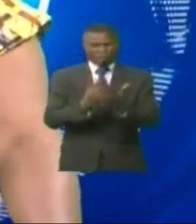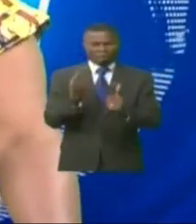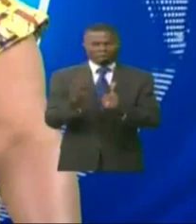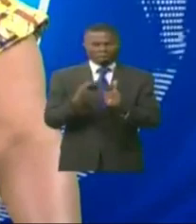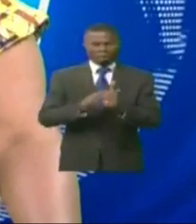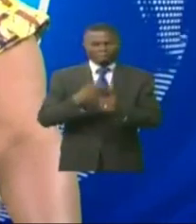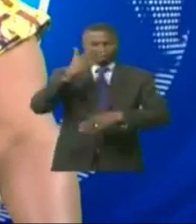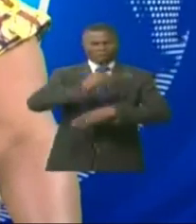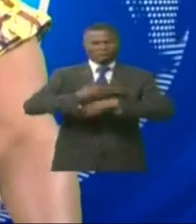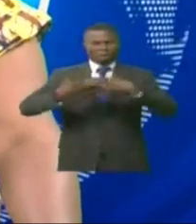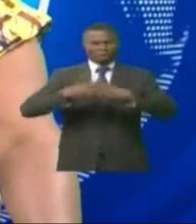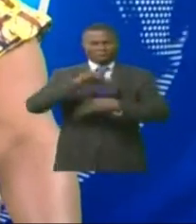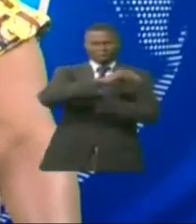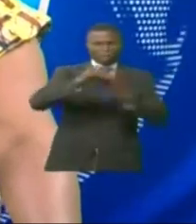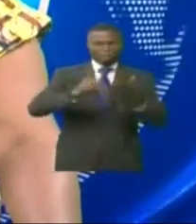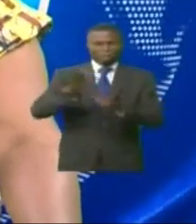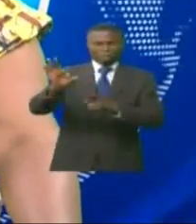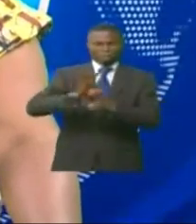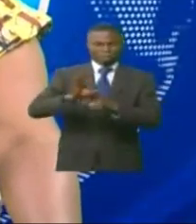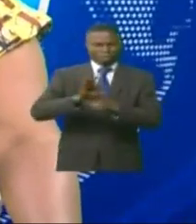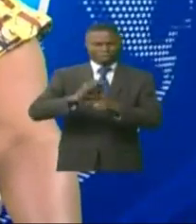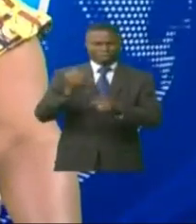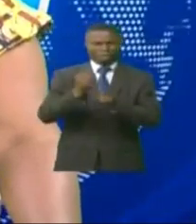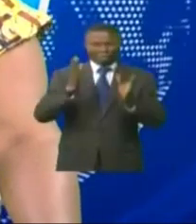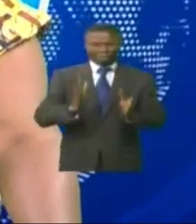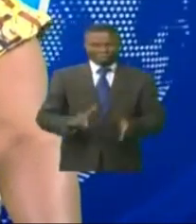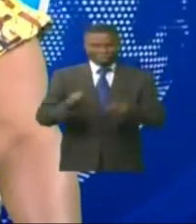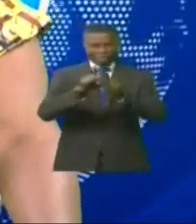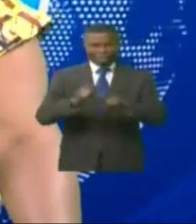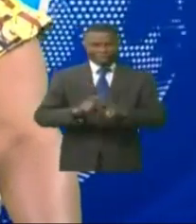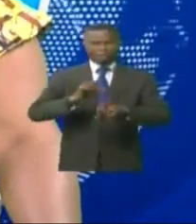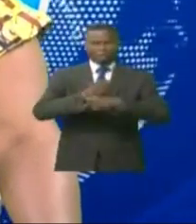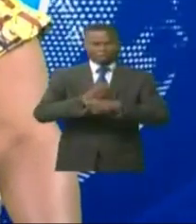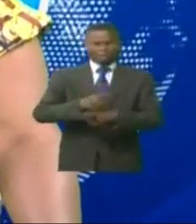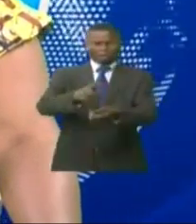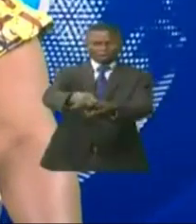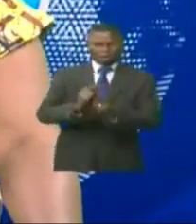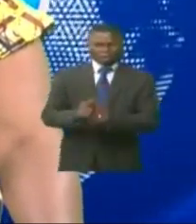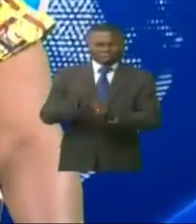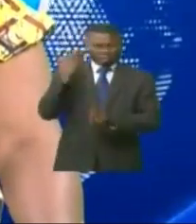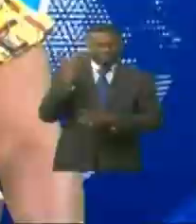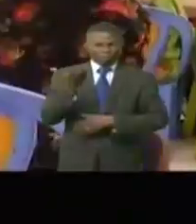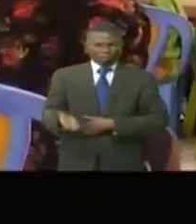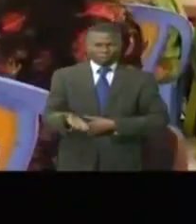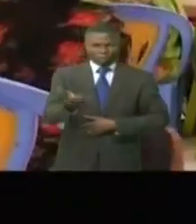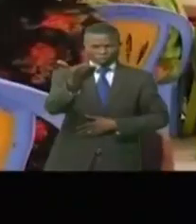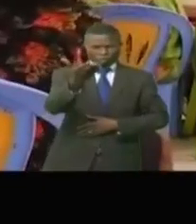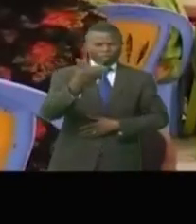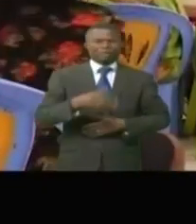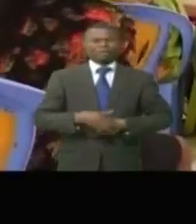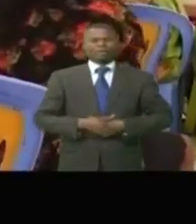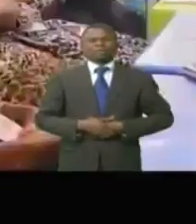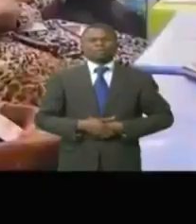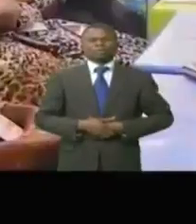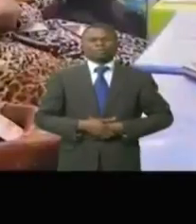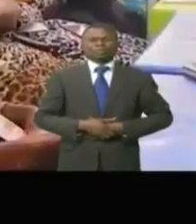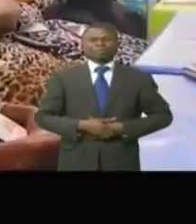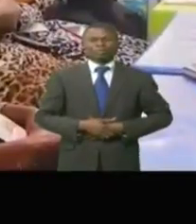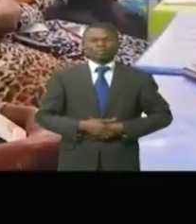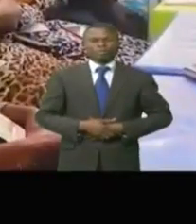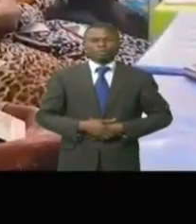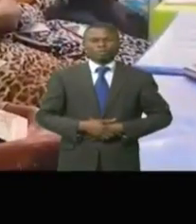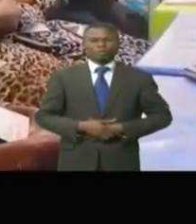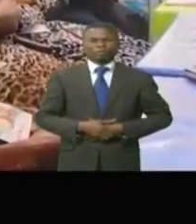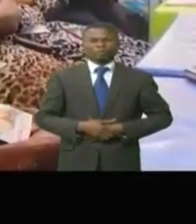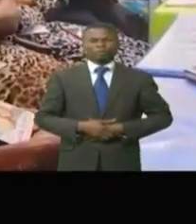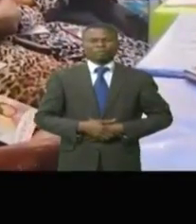la construction d'un centre de formation professionnelle et l'installation des forages. Chimendondo. Plus de 100 femmes et jeunes filles à suivre